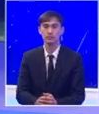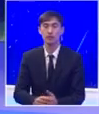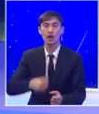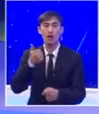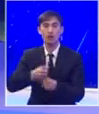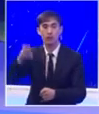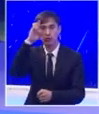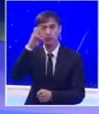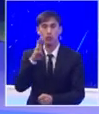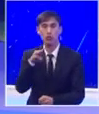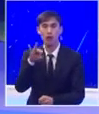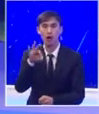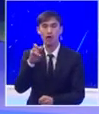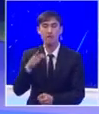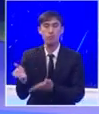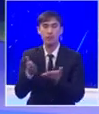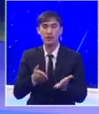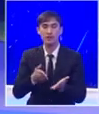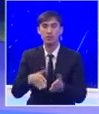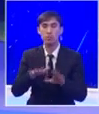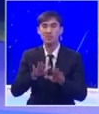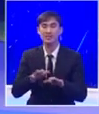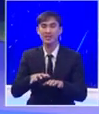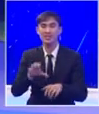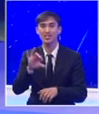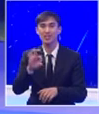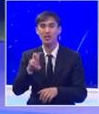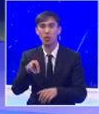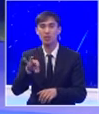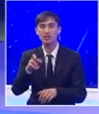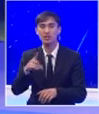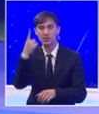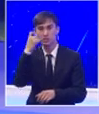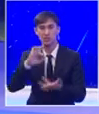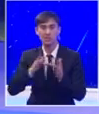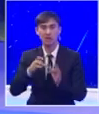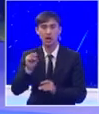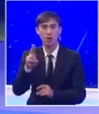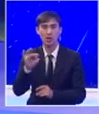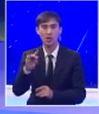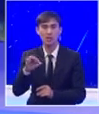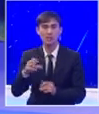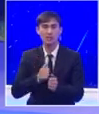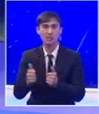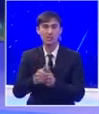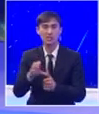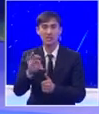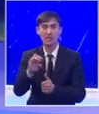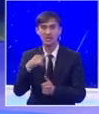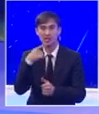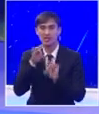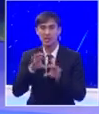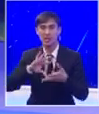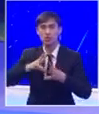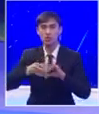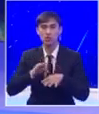Глава государства Касым-Жомарт Токаев принял председателя Сената Маулина Ашимбаева, сообщается на сайте Агарды. Спикер Сената рассказал об итогах прошедшего